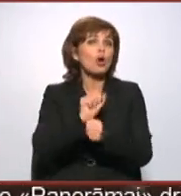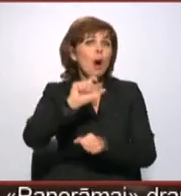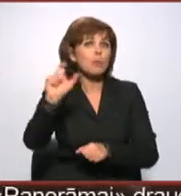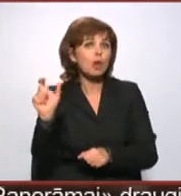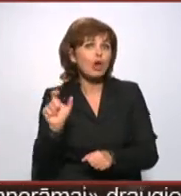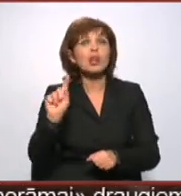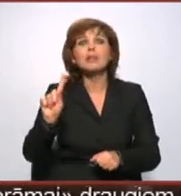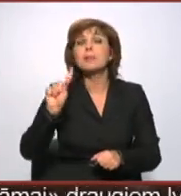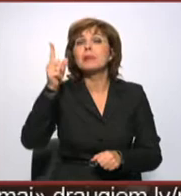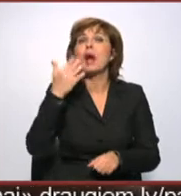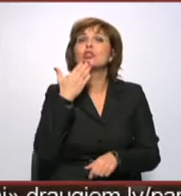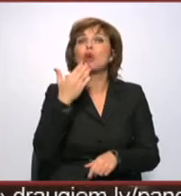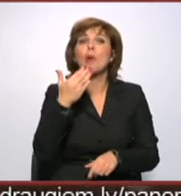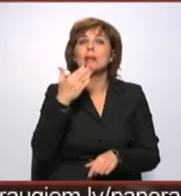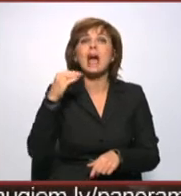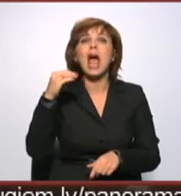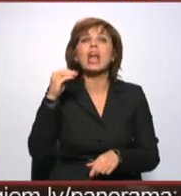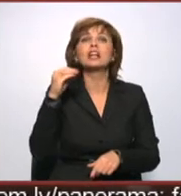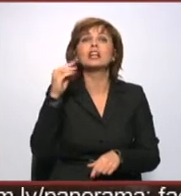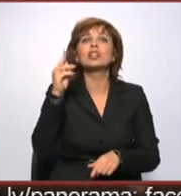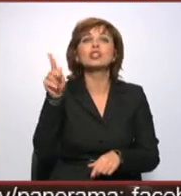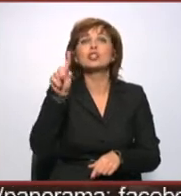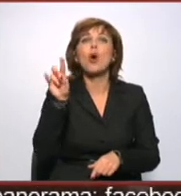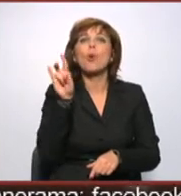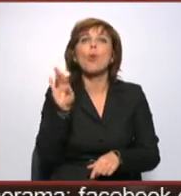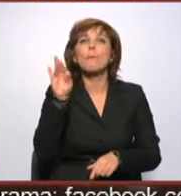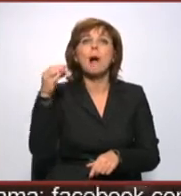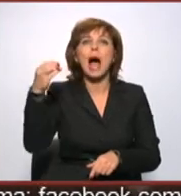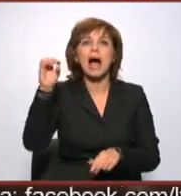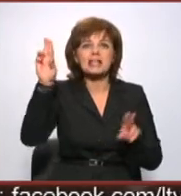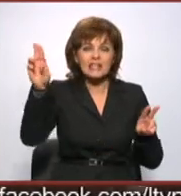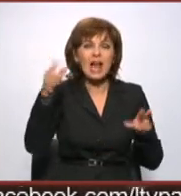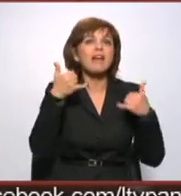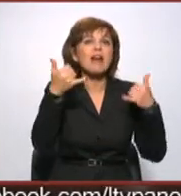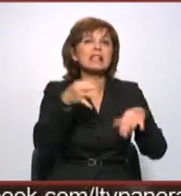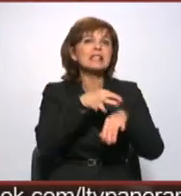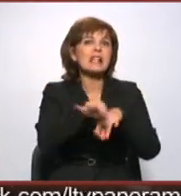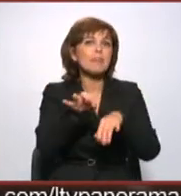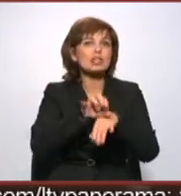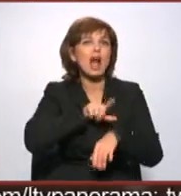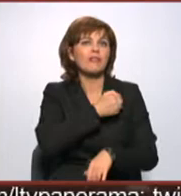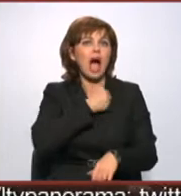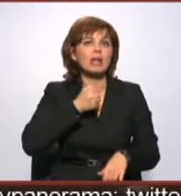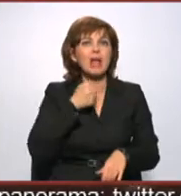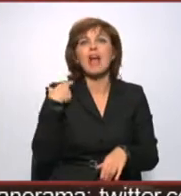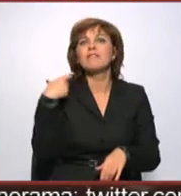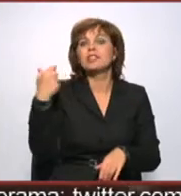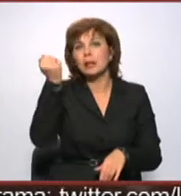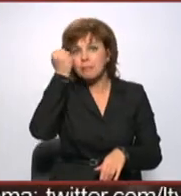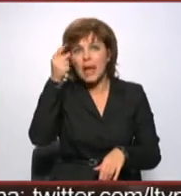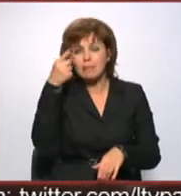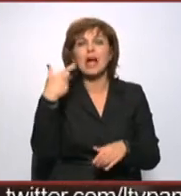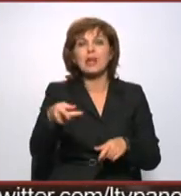Viņas pirmais romāns Ekshumācija, kas veltīts represēto Latvijas armijas virsnieku piemiņai, iznāca jau 1990. Gadā. Arī